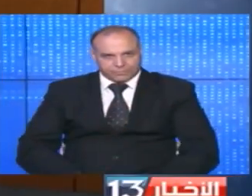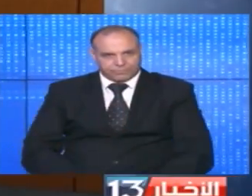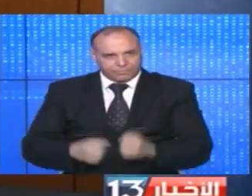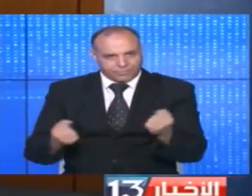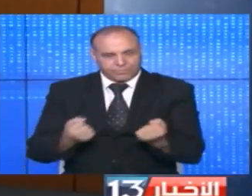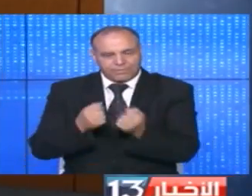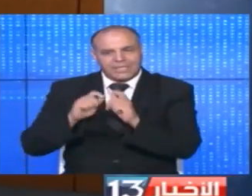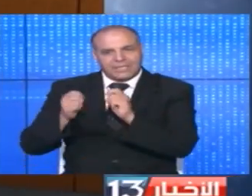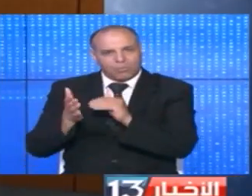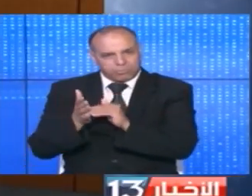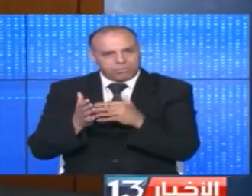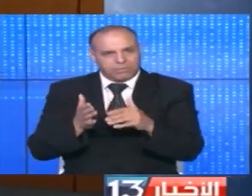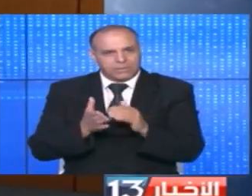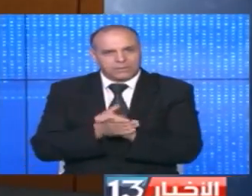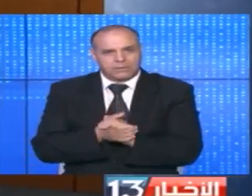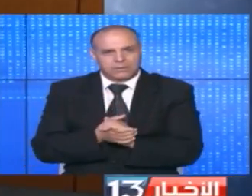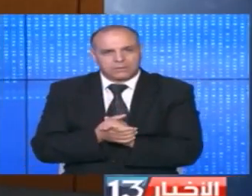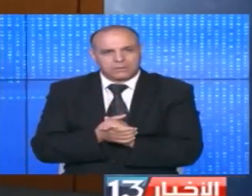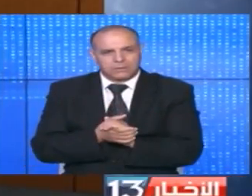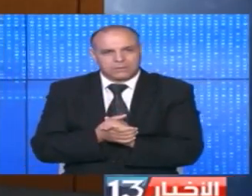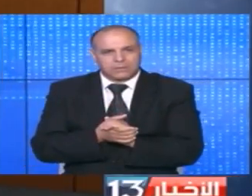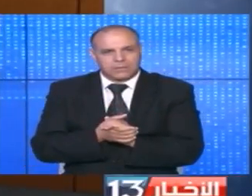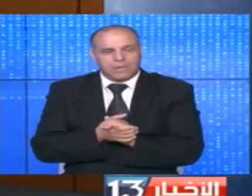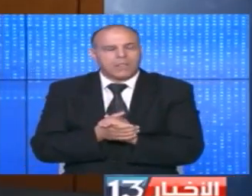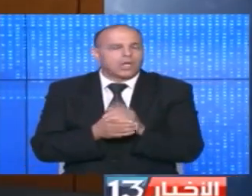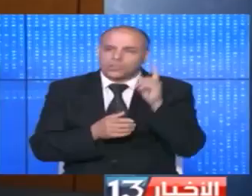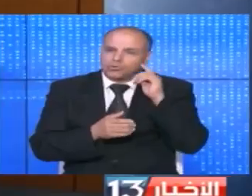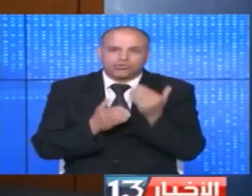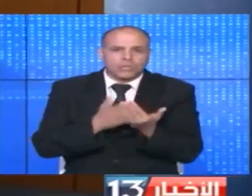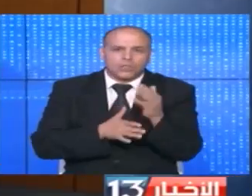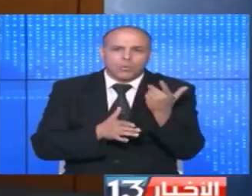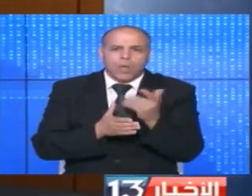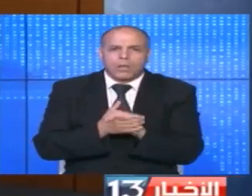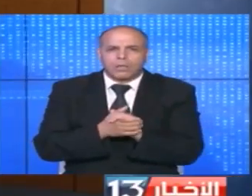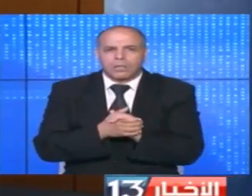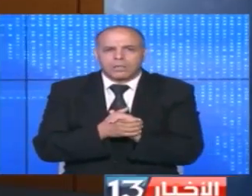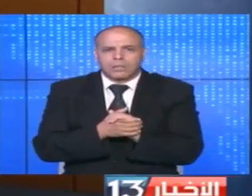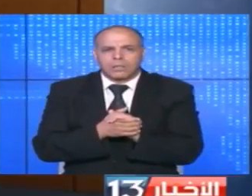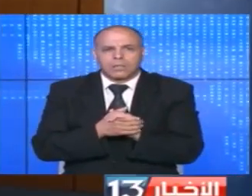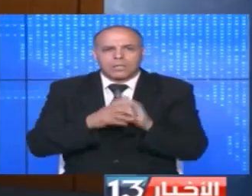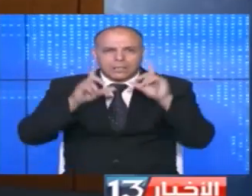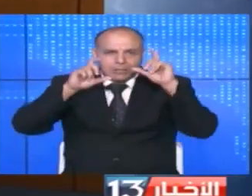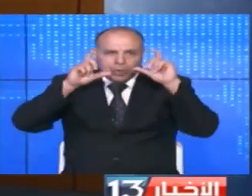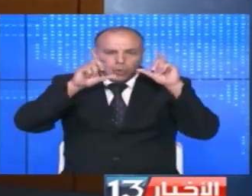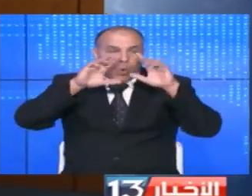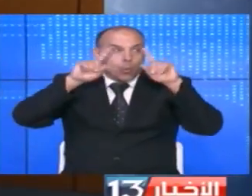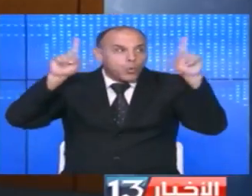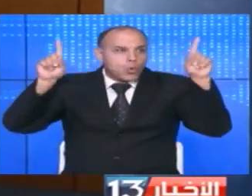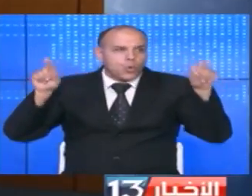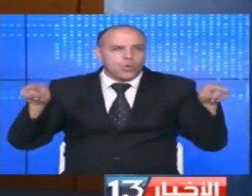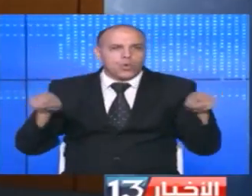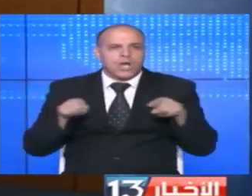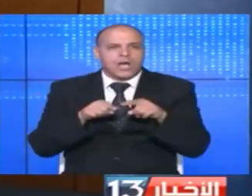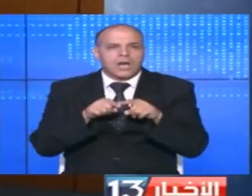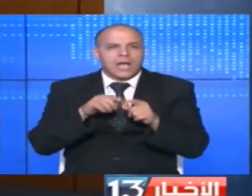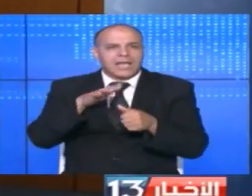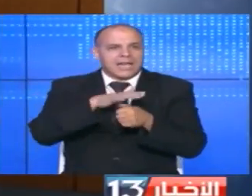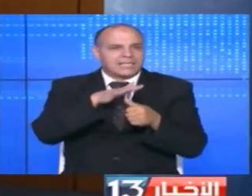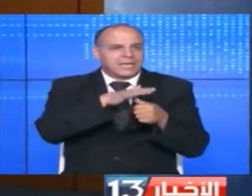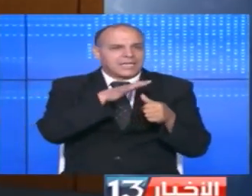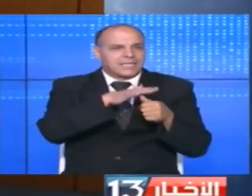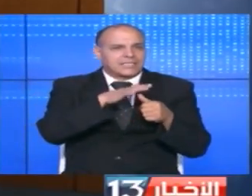السياسي ا رصدنا اه خاصه ظاهره جديده اللي هي اه تعليق صوره كبيره لرؤساء ال